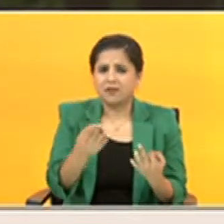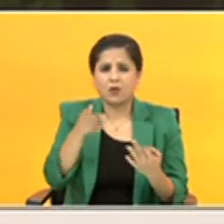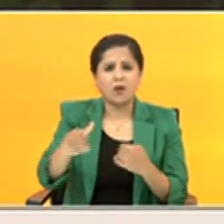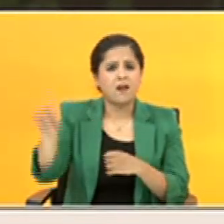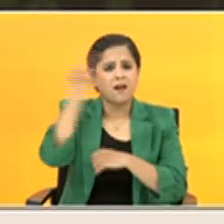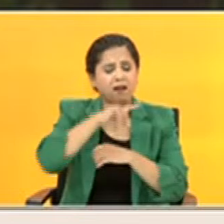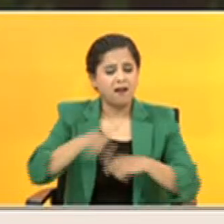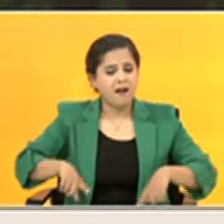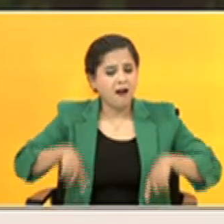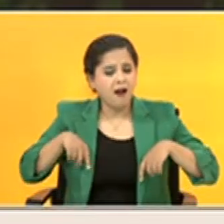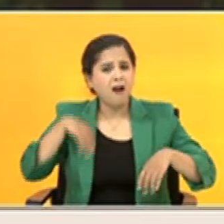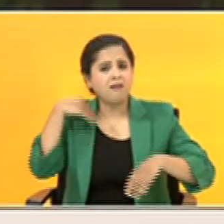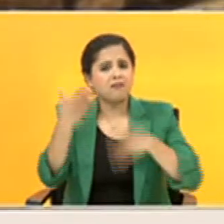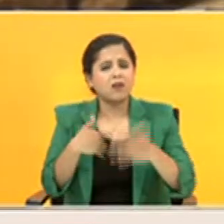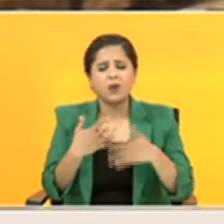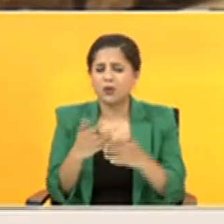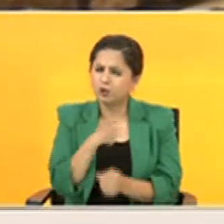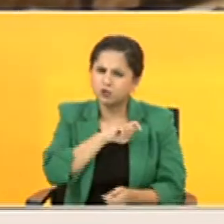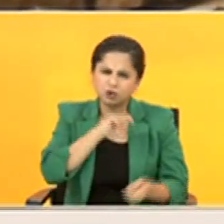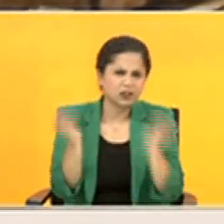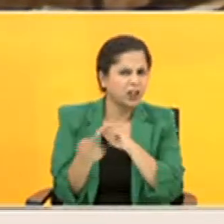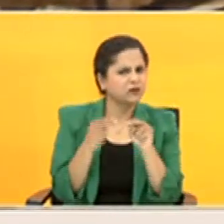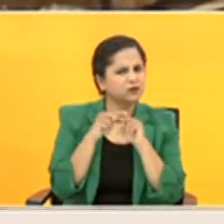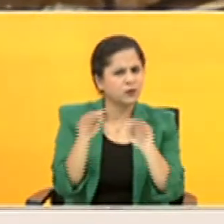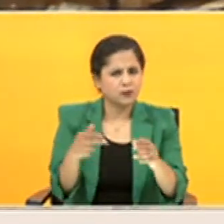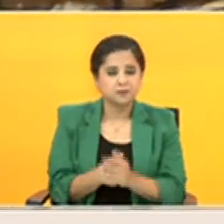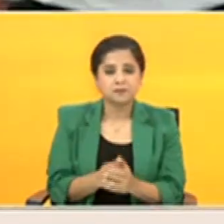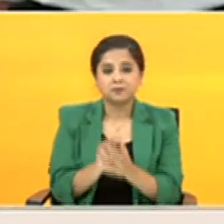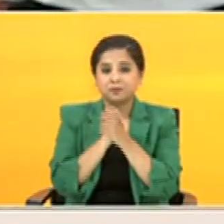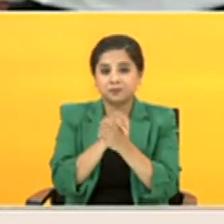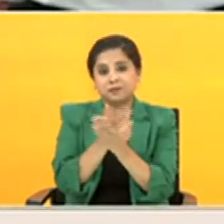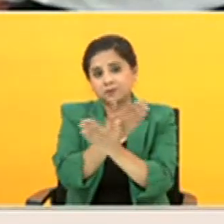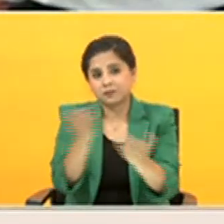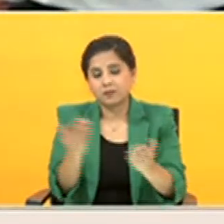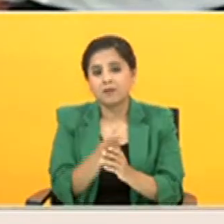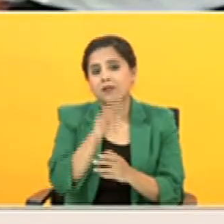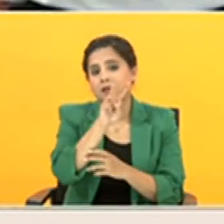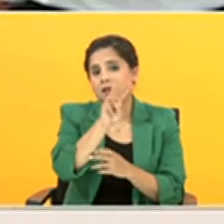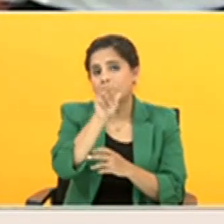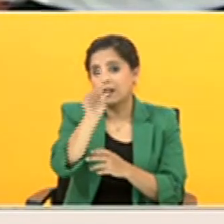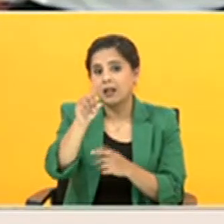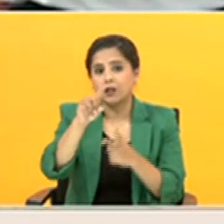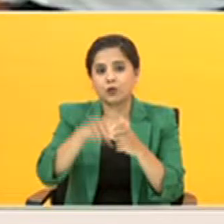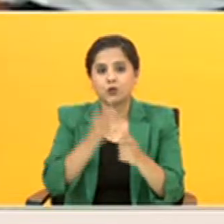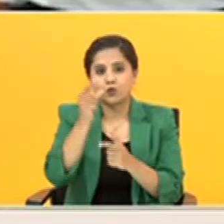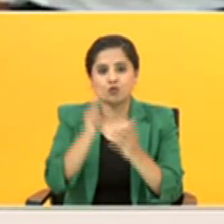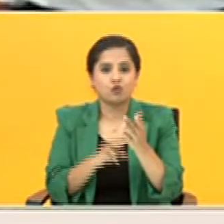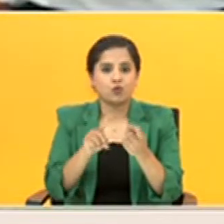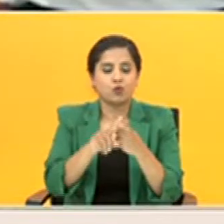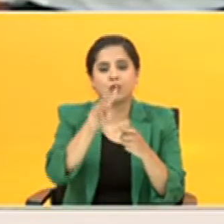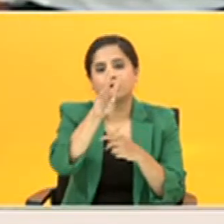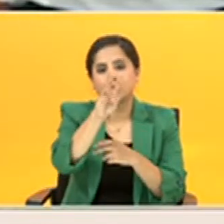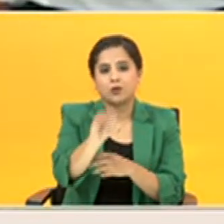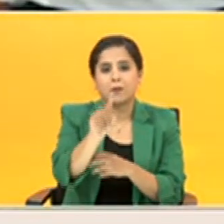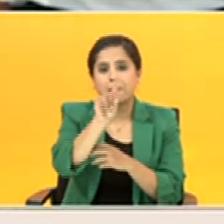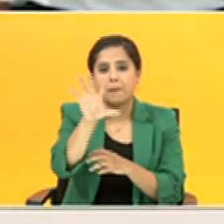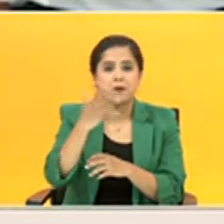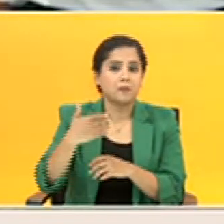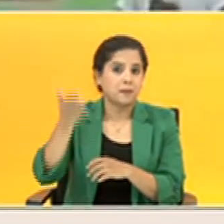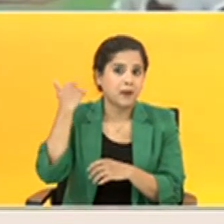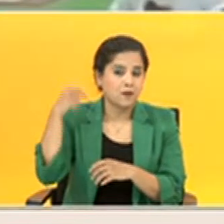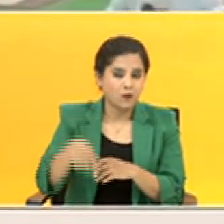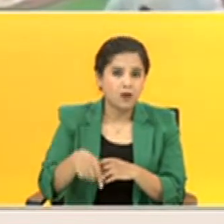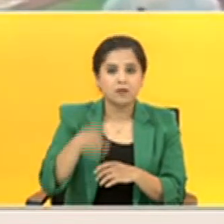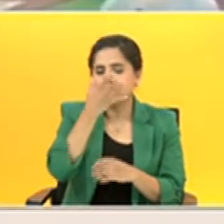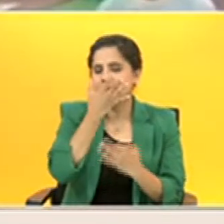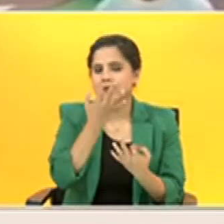का तरीका बदल देगा। साथियों, 21 जून 2015 में योग दिवस